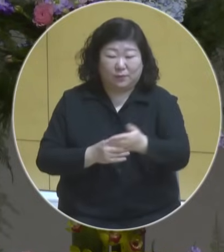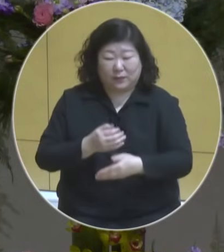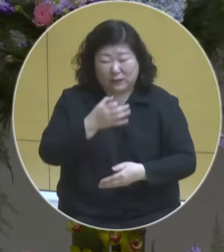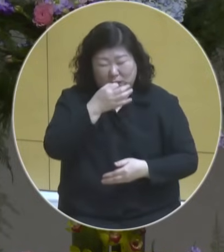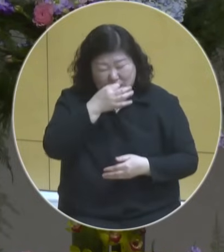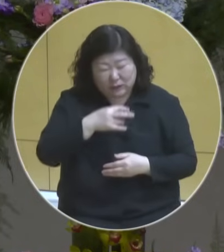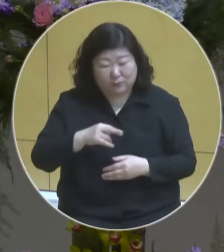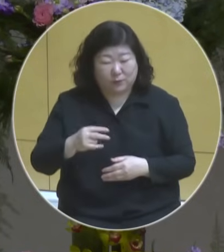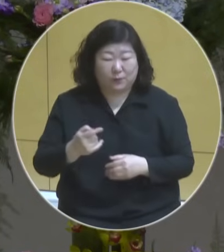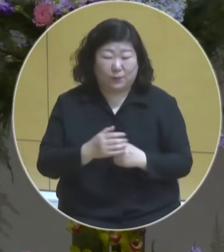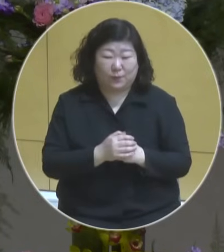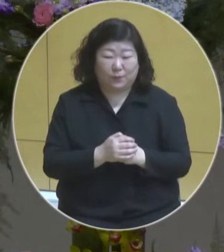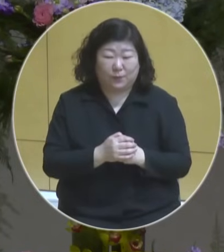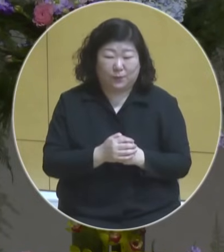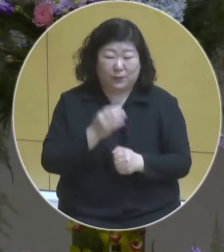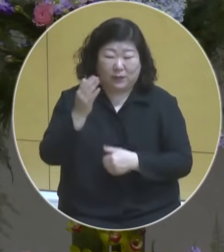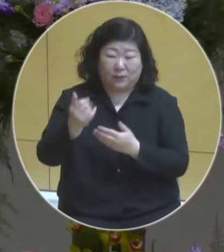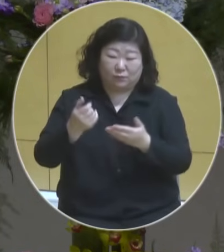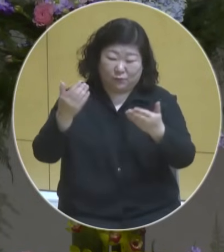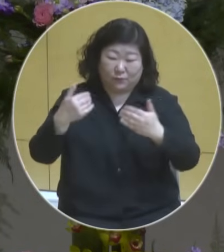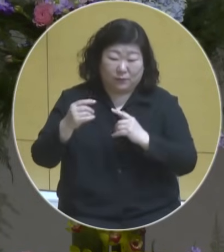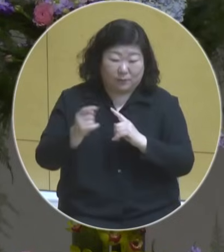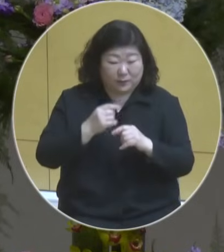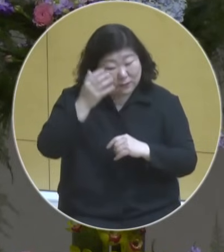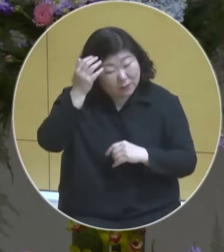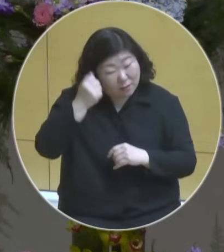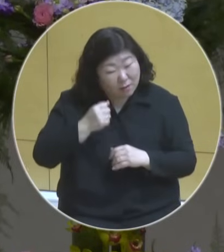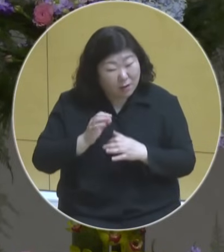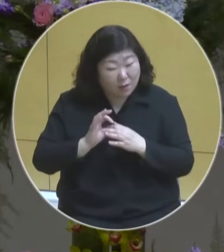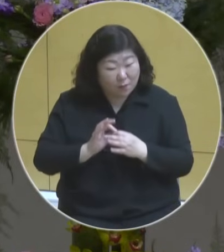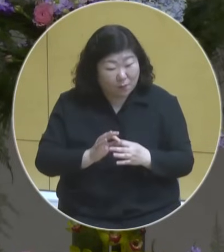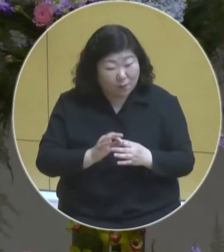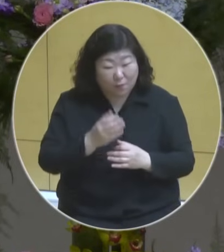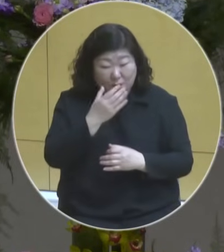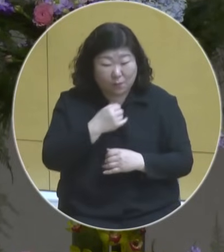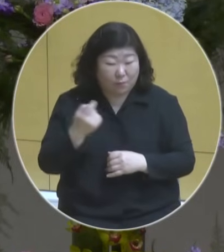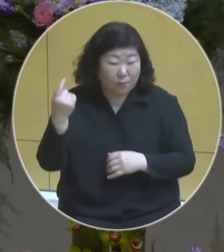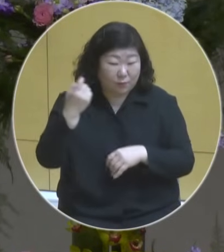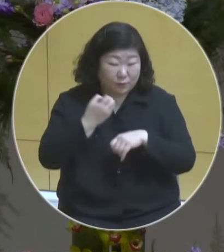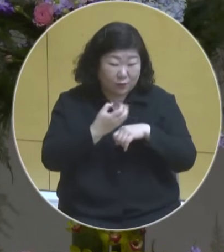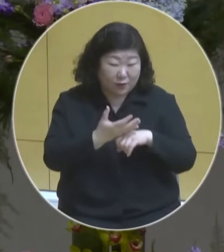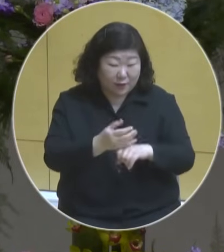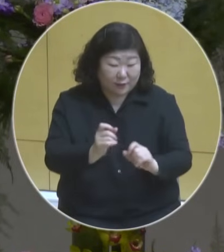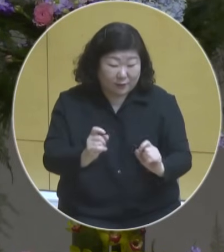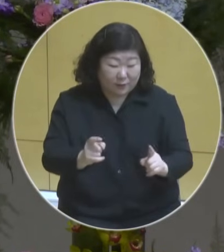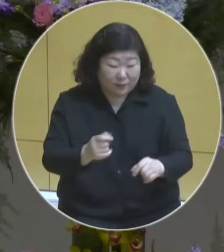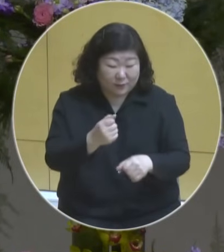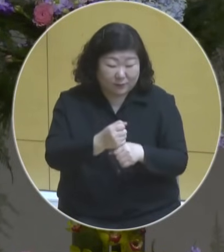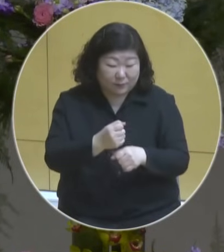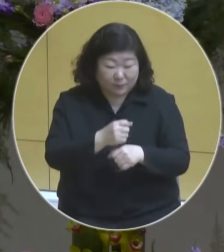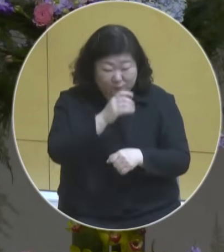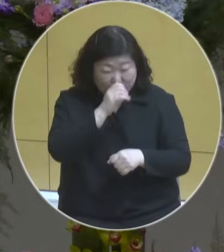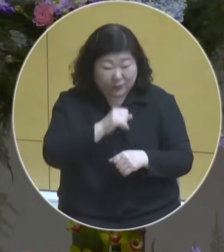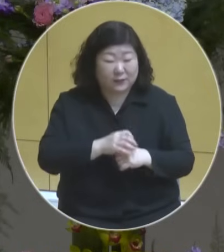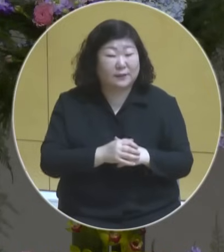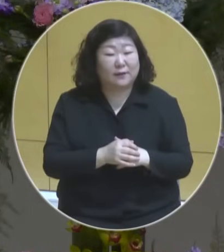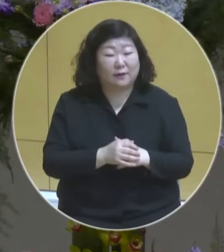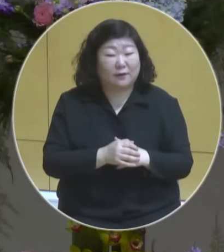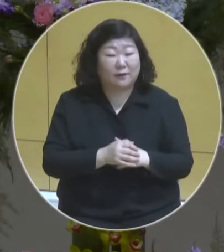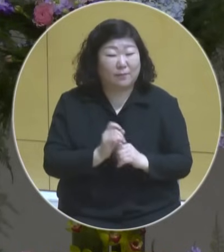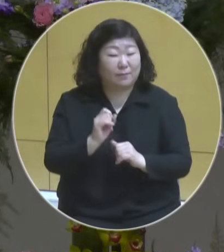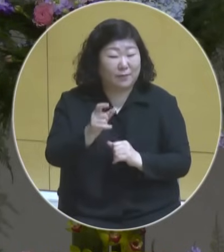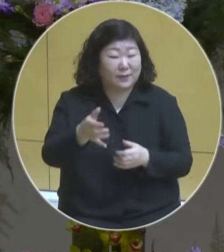또이 하나님이 주신 말씀 기억하면서 오히려 복음을 전하는 기회로 그렇게 삼았으면 좋겠습니다 먼 길를 오고 가실 때